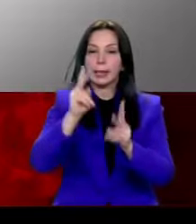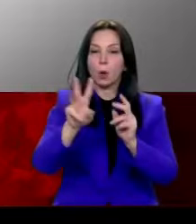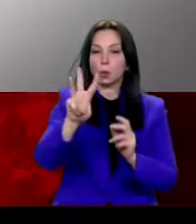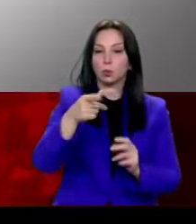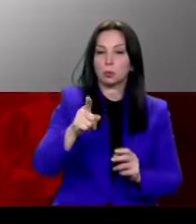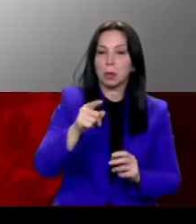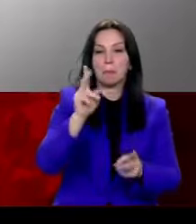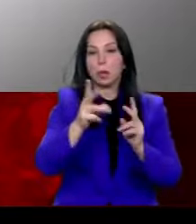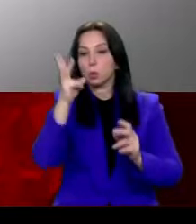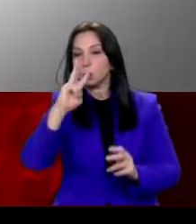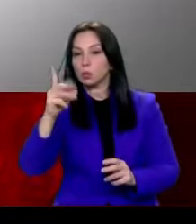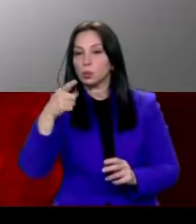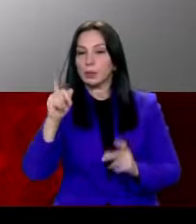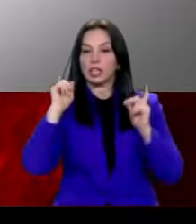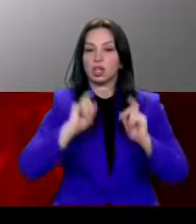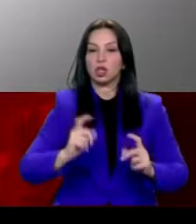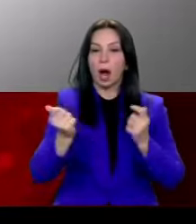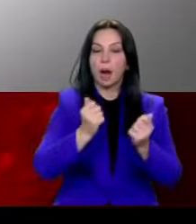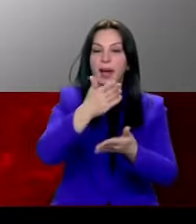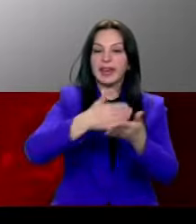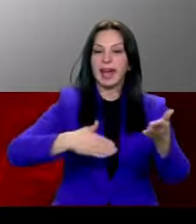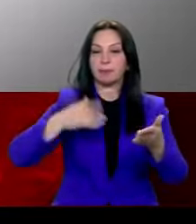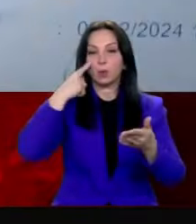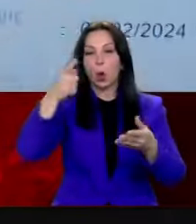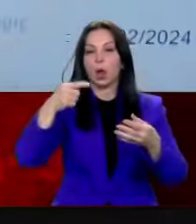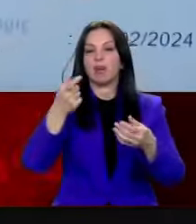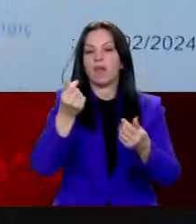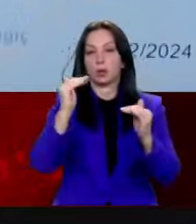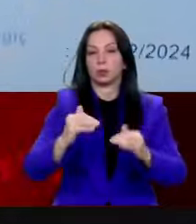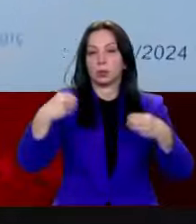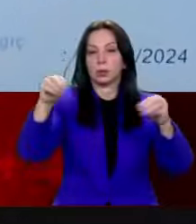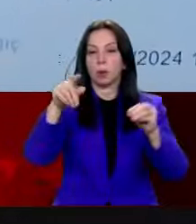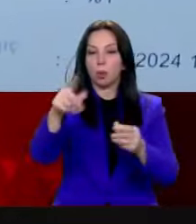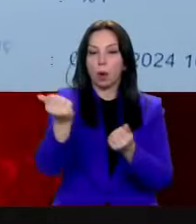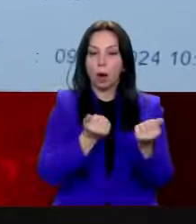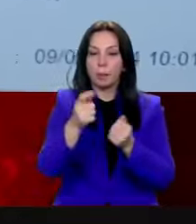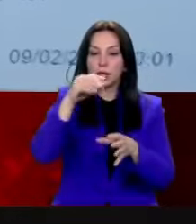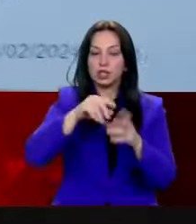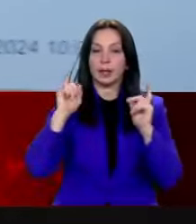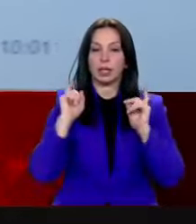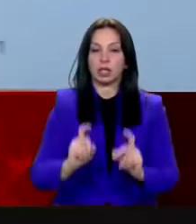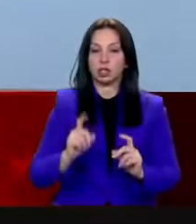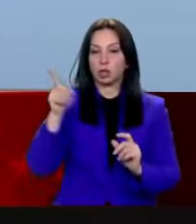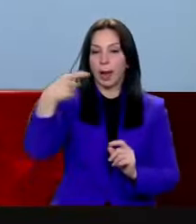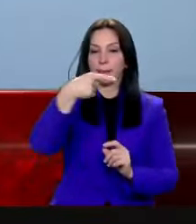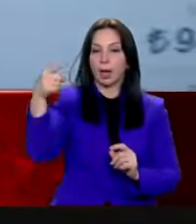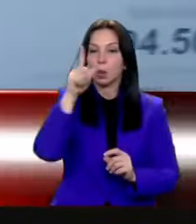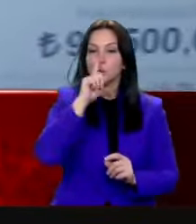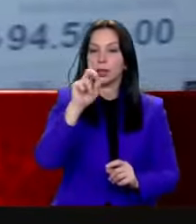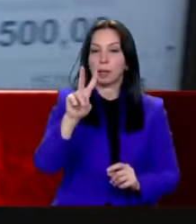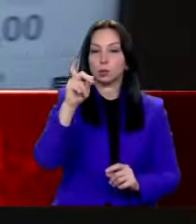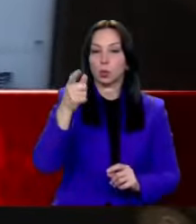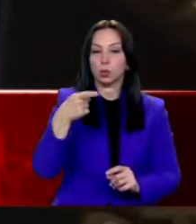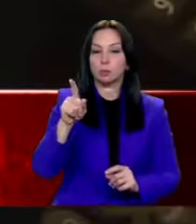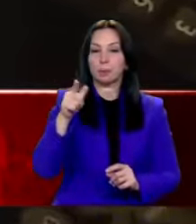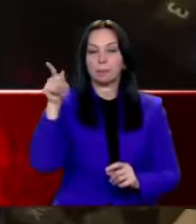bine, kimi 300 bine icralık otomobiller yarı fiyatına satılıyor. Bu araç için icra dairesi 179 bin